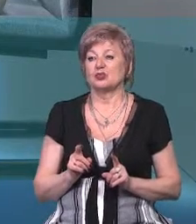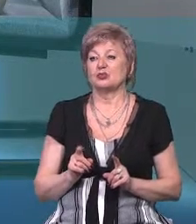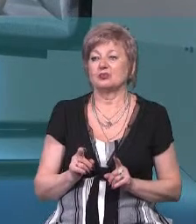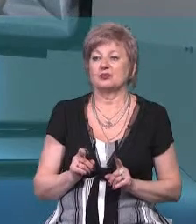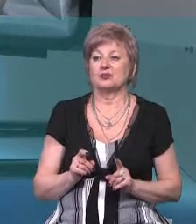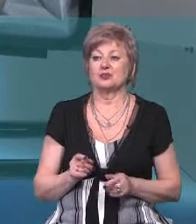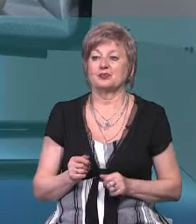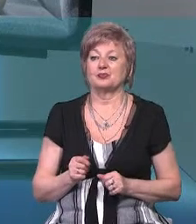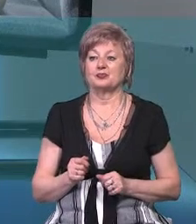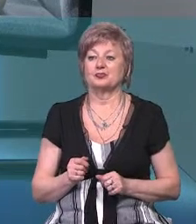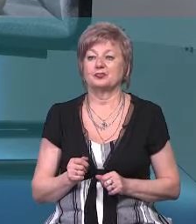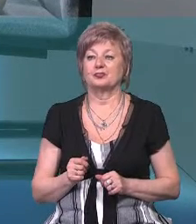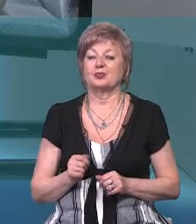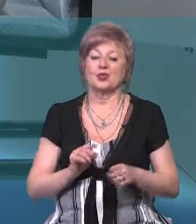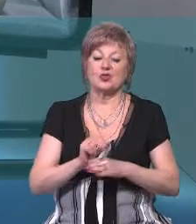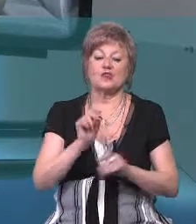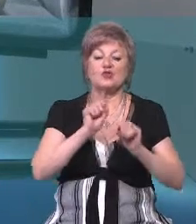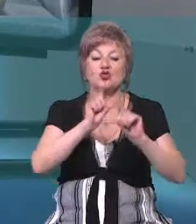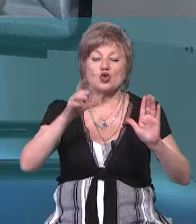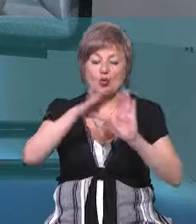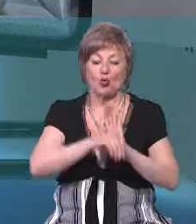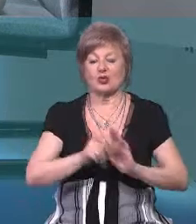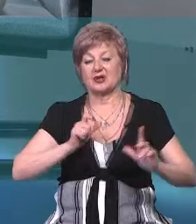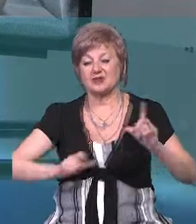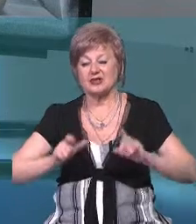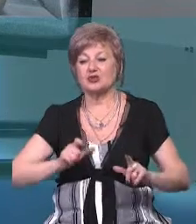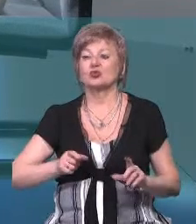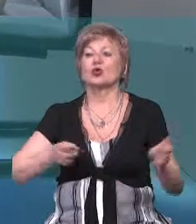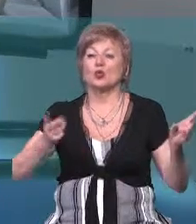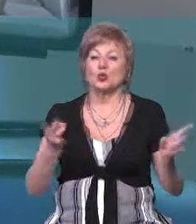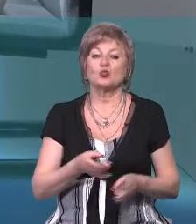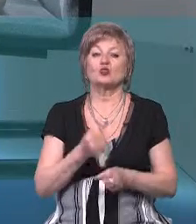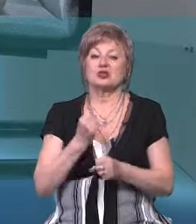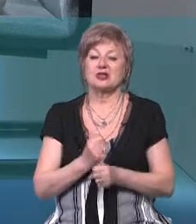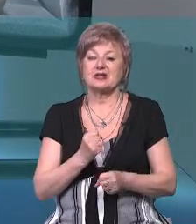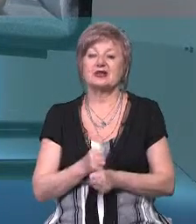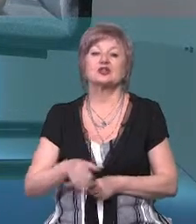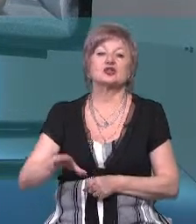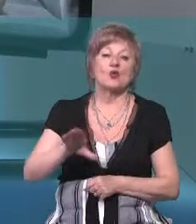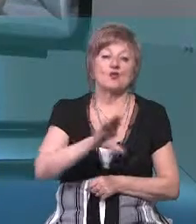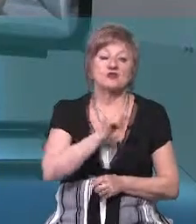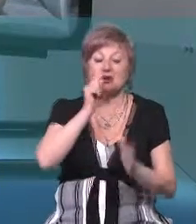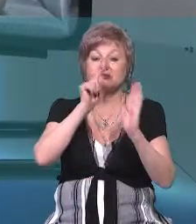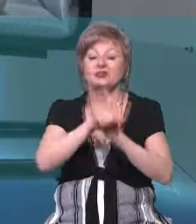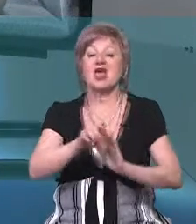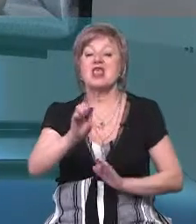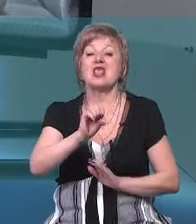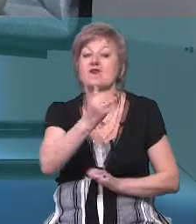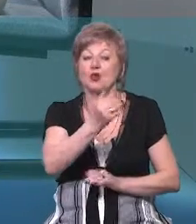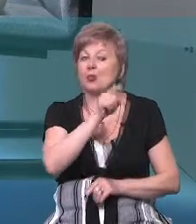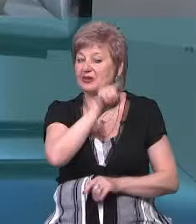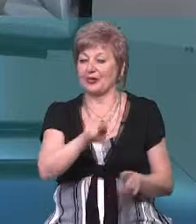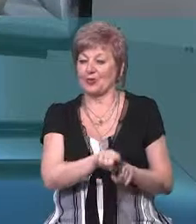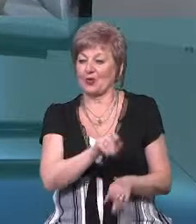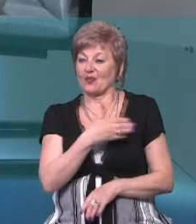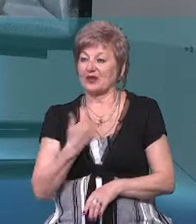щоб і ну, на навчанні, і кругом. Тобто, нам треба робити, ну, всі хочуть в Європу, в Європі такого нема. Пане Володимире,